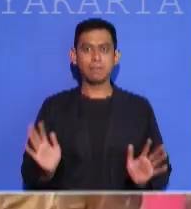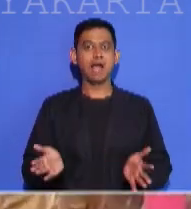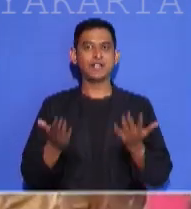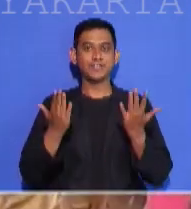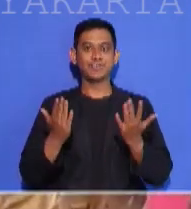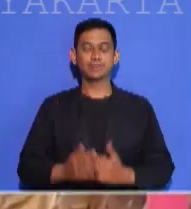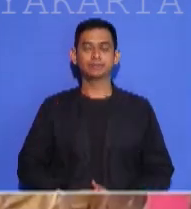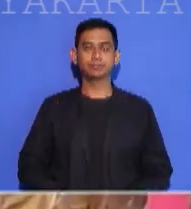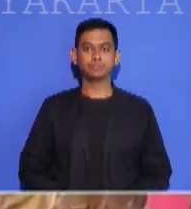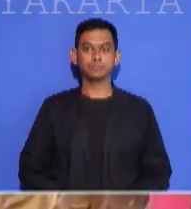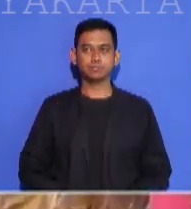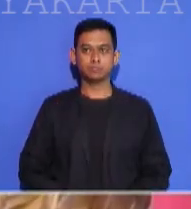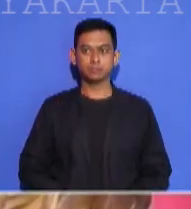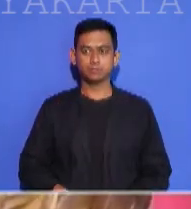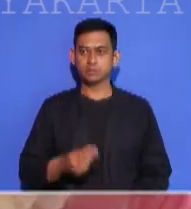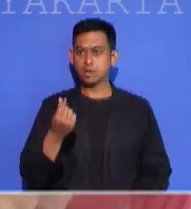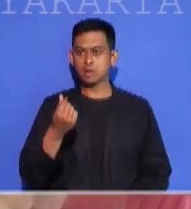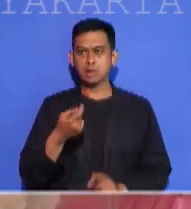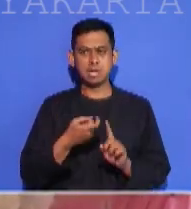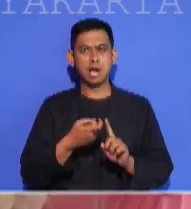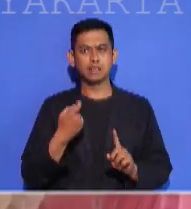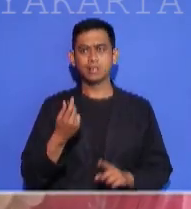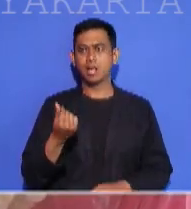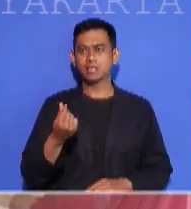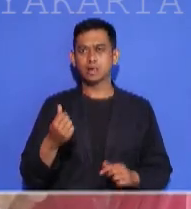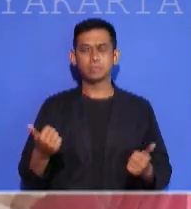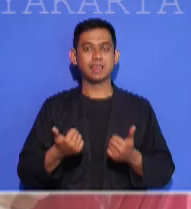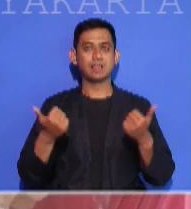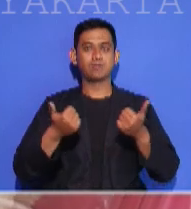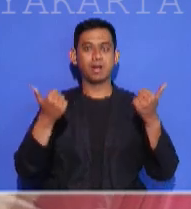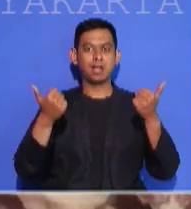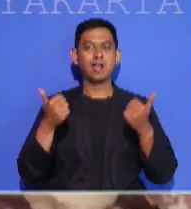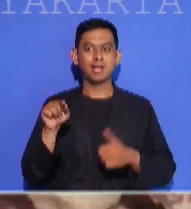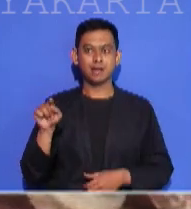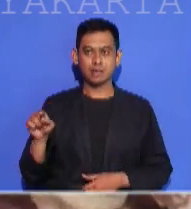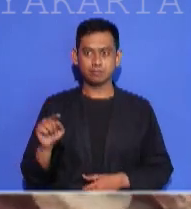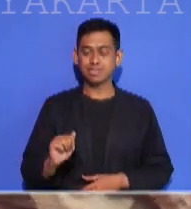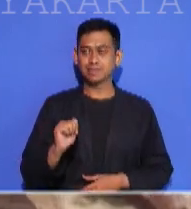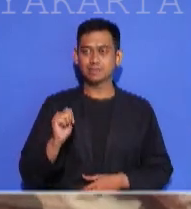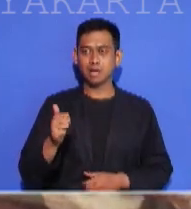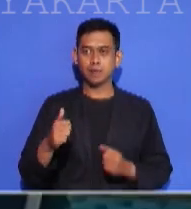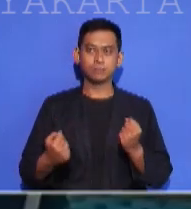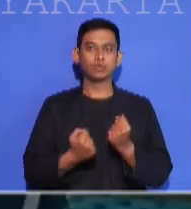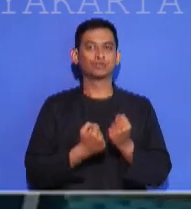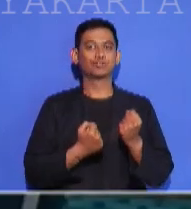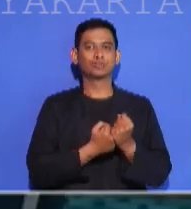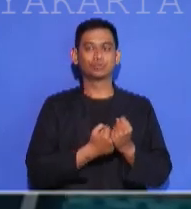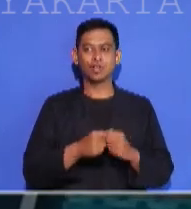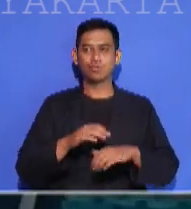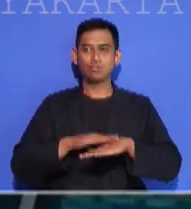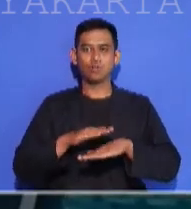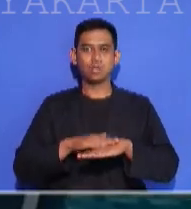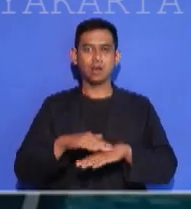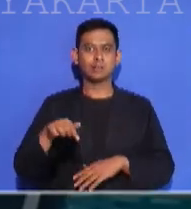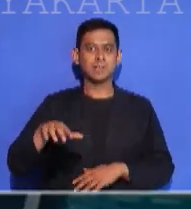Budaya ingkang dananipun saking dana istimewa menika kaajab saged nyengkuyung kupiyong lestantunaken krido budaya ingkang wonten